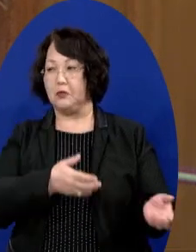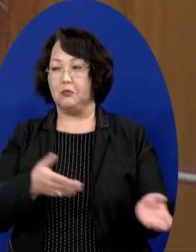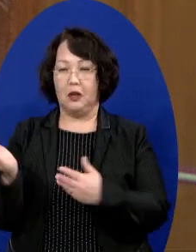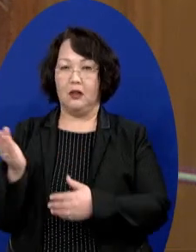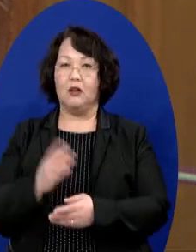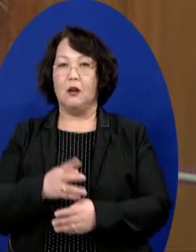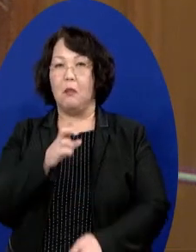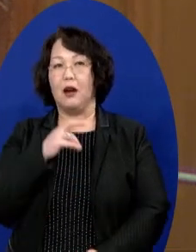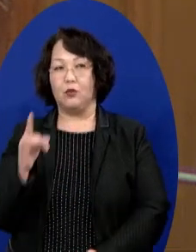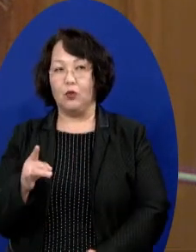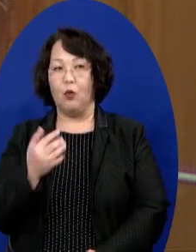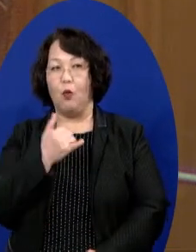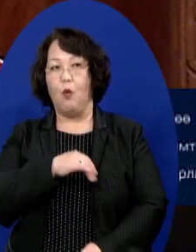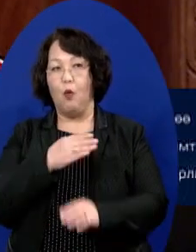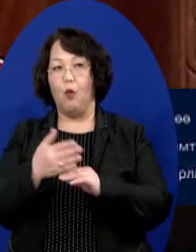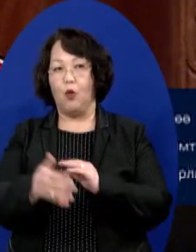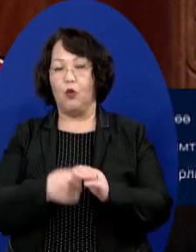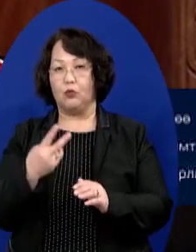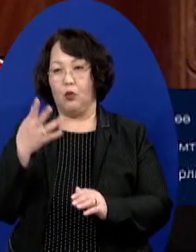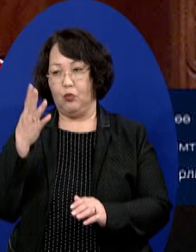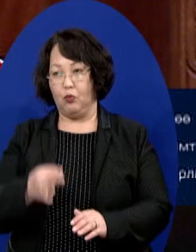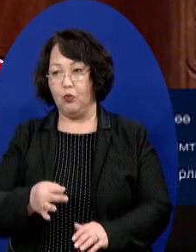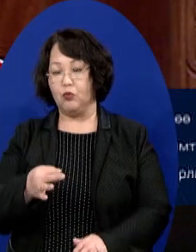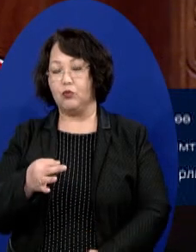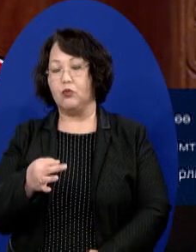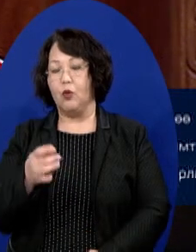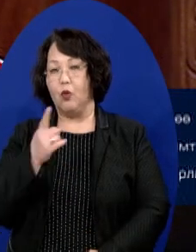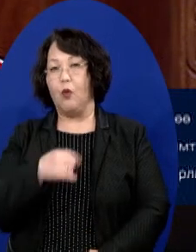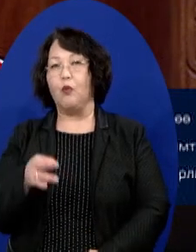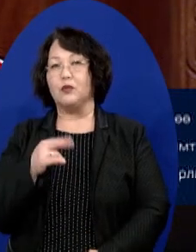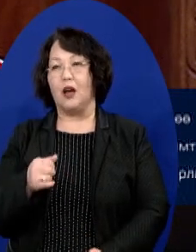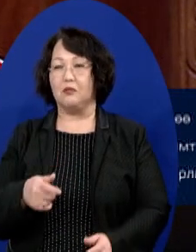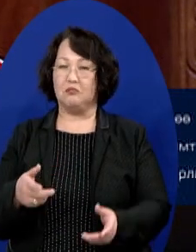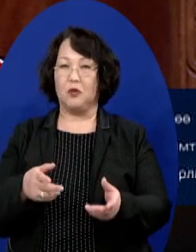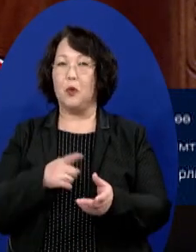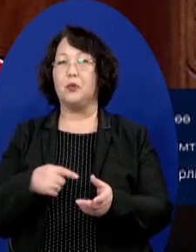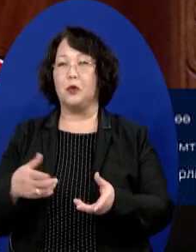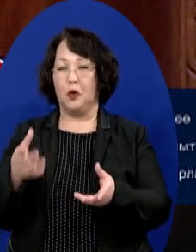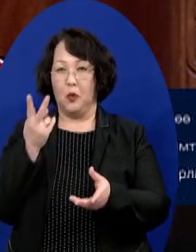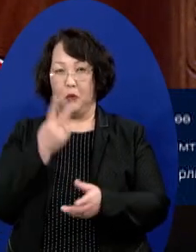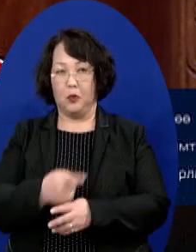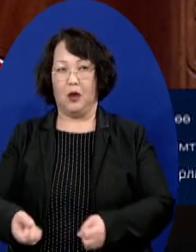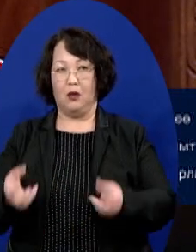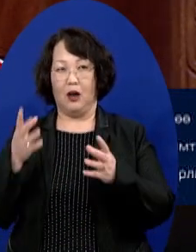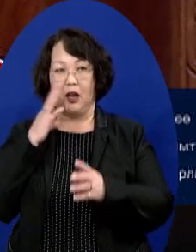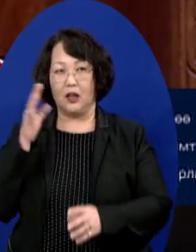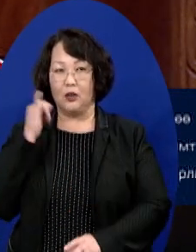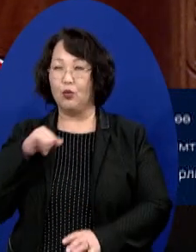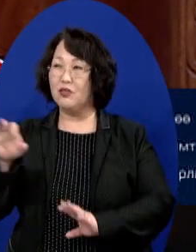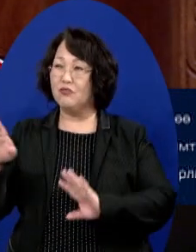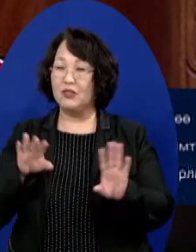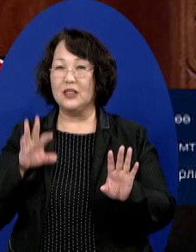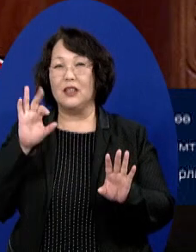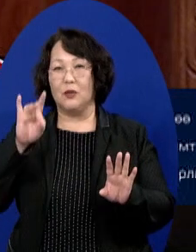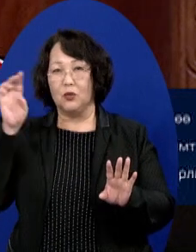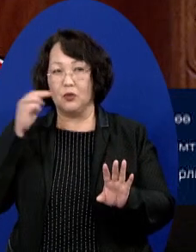25% хувьчлаад үрдүн ерөөсө гараагүй шүү. Бид нар ер нь дэлхийн бусад орнуудын хандлага нь ер нь хаашаага яаж яваад байна гэдэг нь л сайн хармаар л юм байна. Хөрөнгө